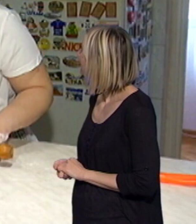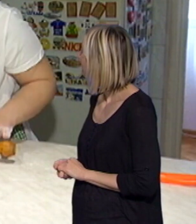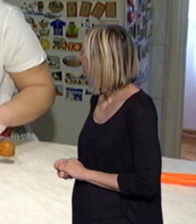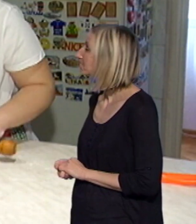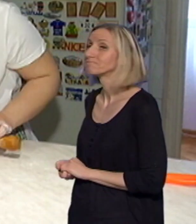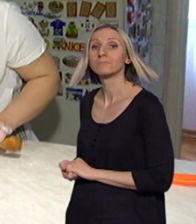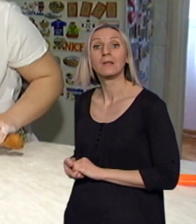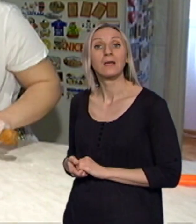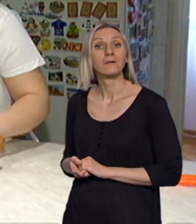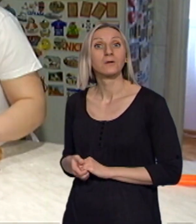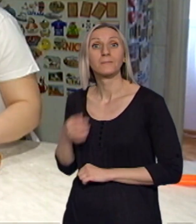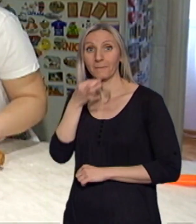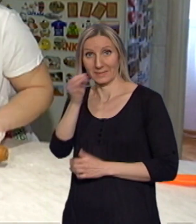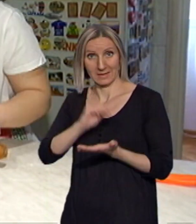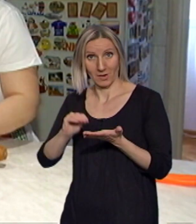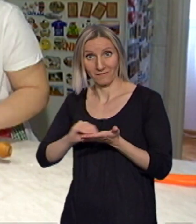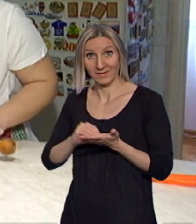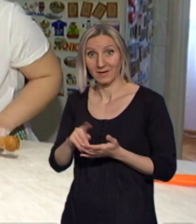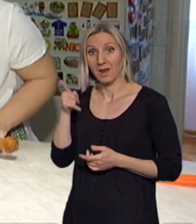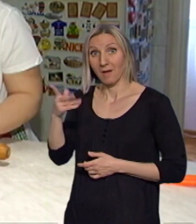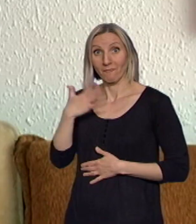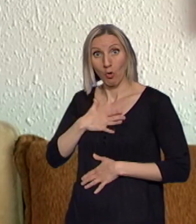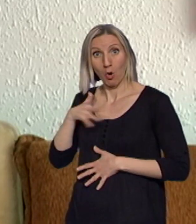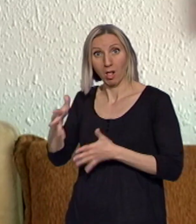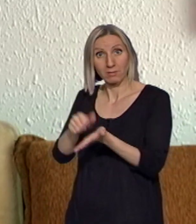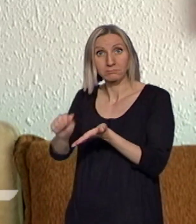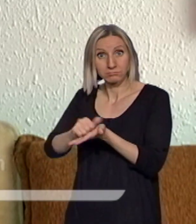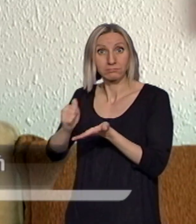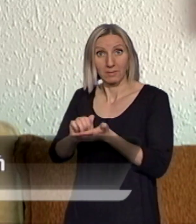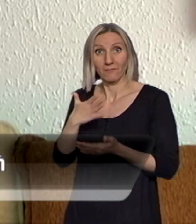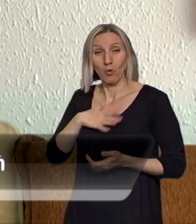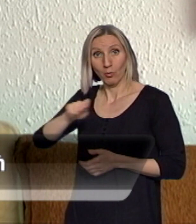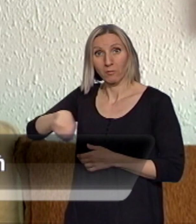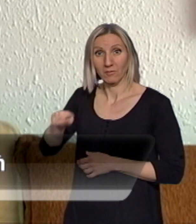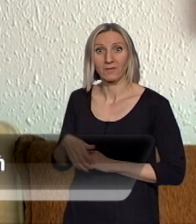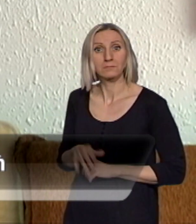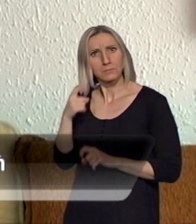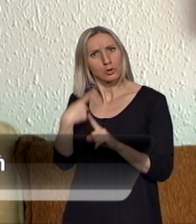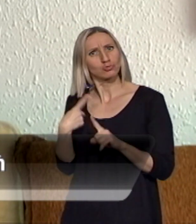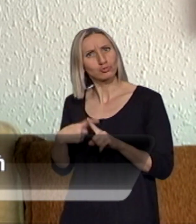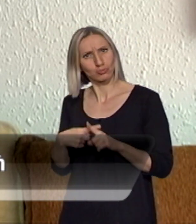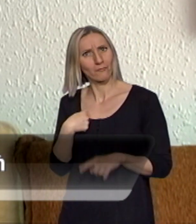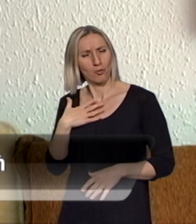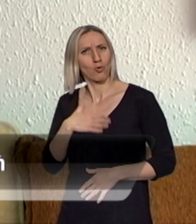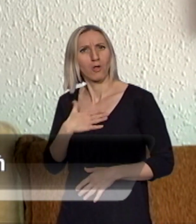Ja sam čula da i ti umeš da mesiš, da spremaš, je li to? Da. Tako što sam ja